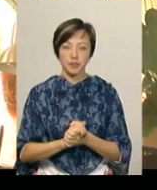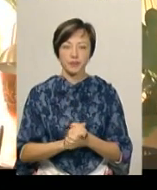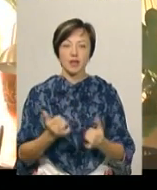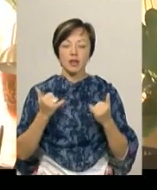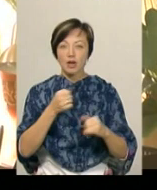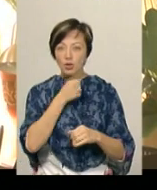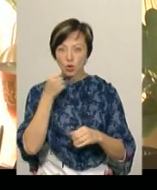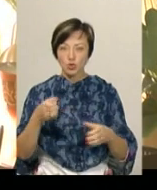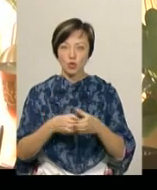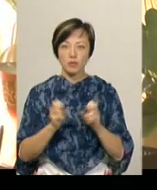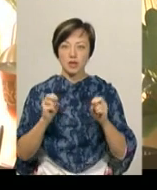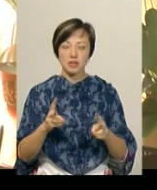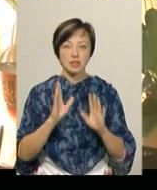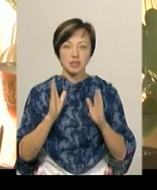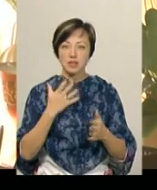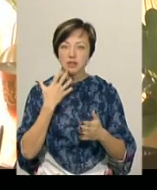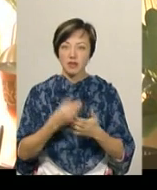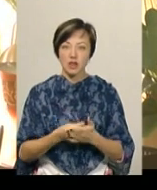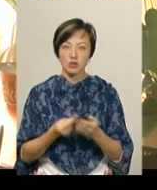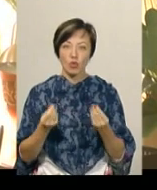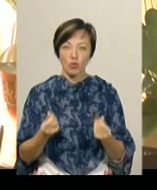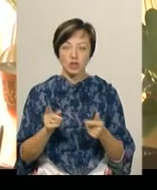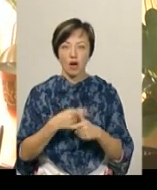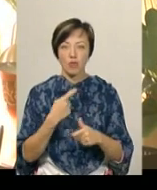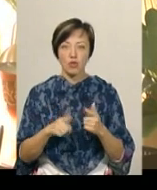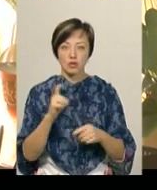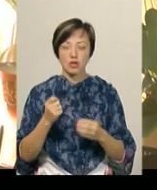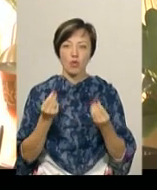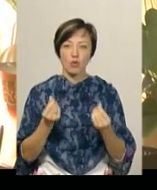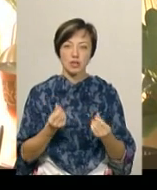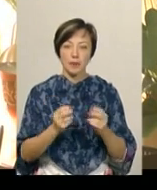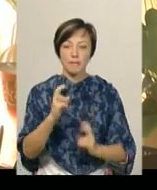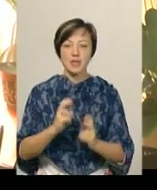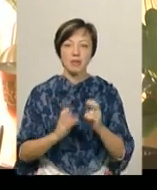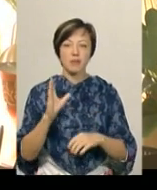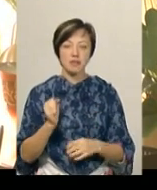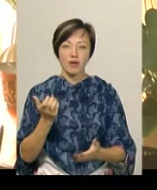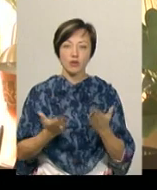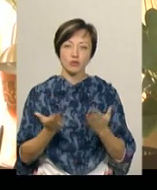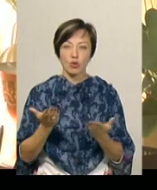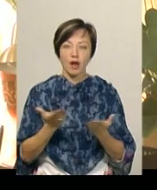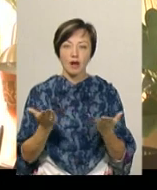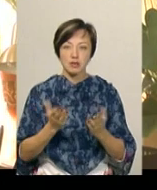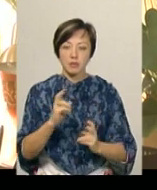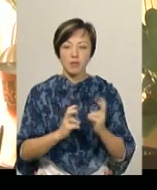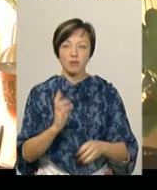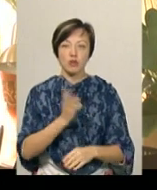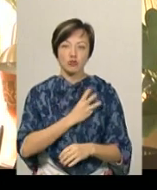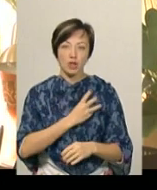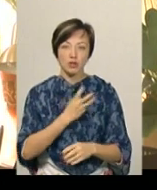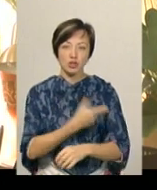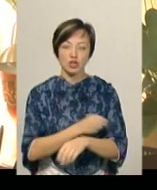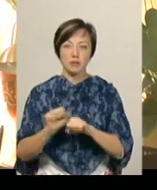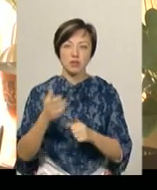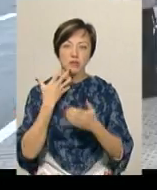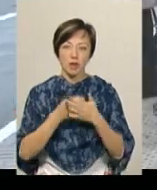дорослих груп ризику тільки за власні кошти або за кошти підприємства, якщо якесь підприємство буде бажати щепити